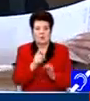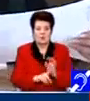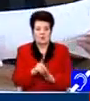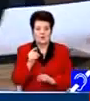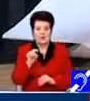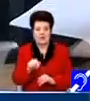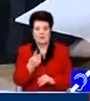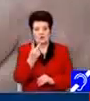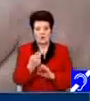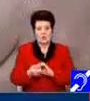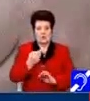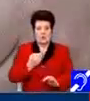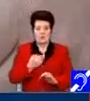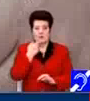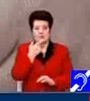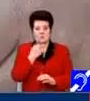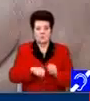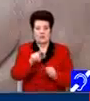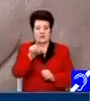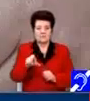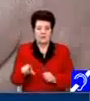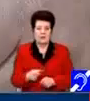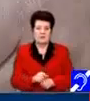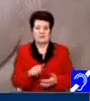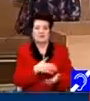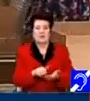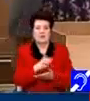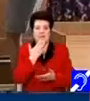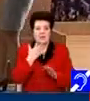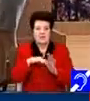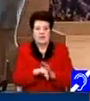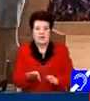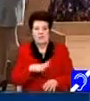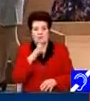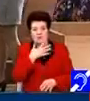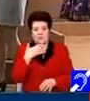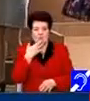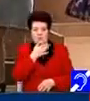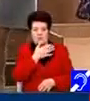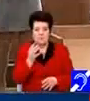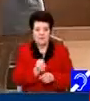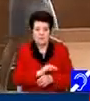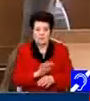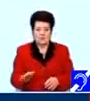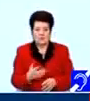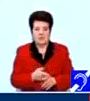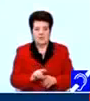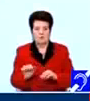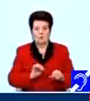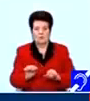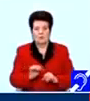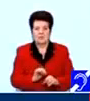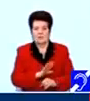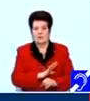înainte și 2 înapoi, mai constată experții. Și Autoritatea Națională de Integritate a fost mult timp nefuncțională, pentru că autoritățile